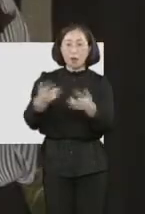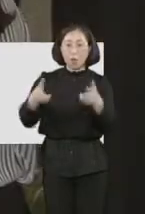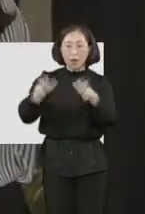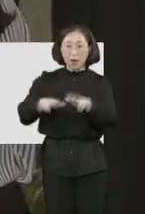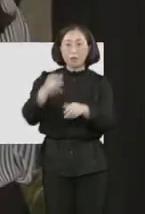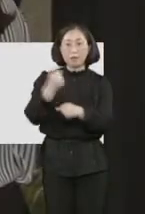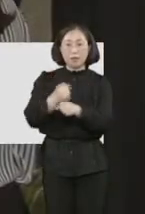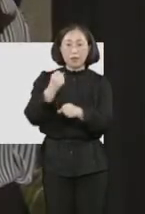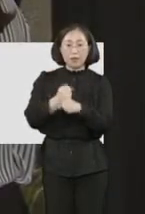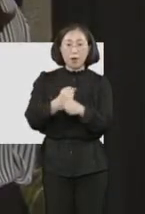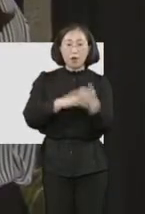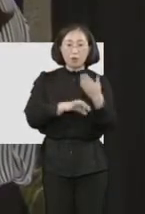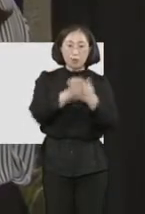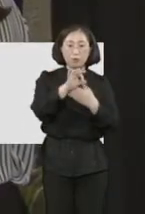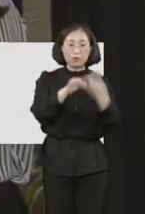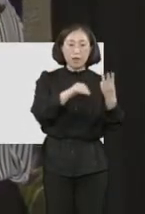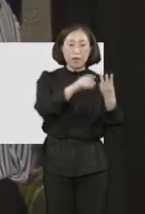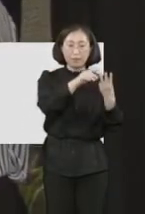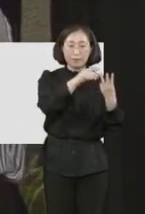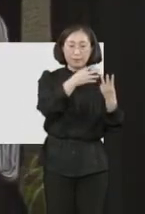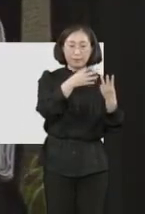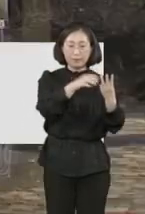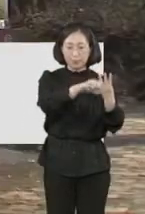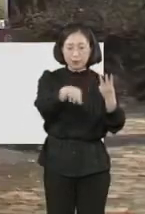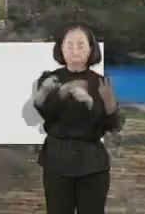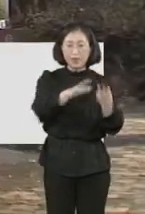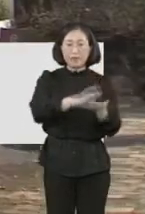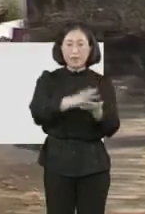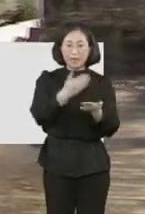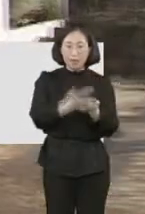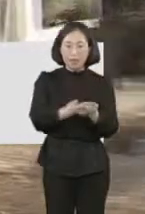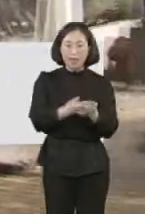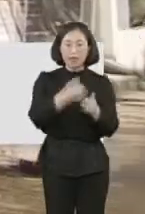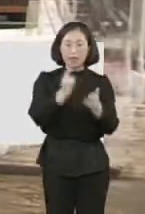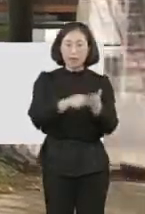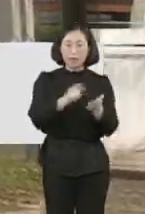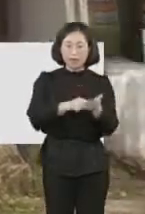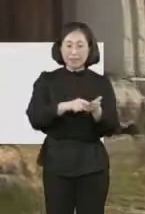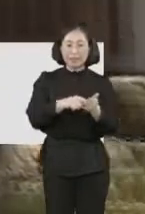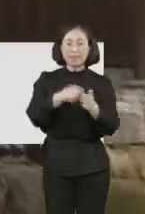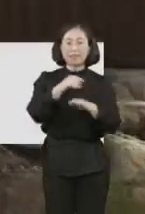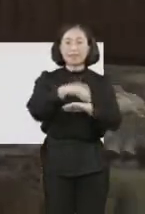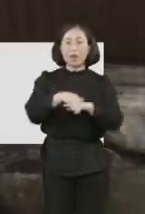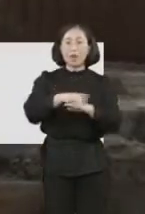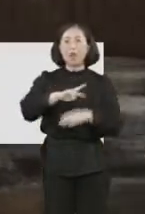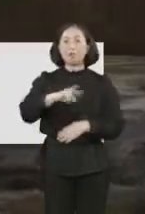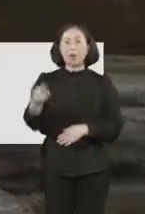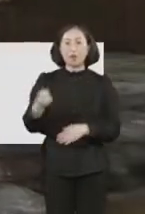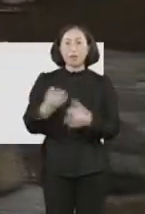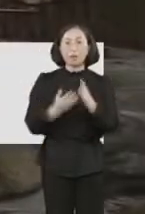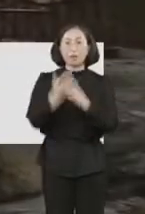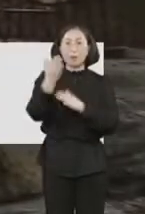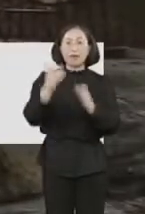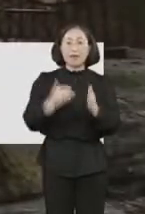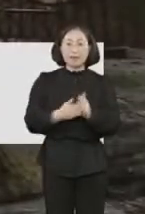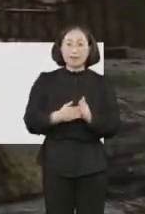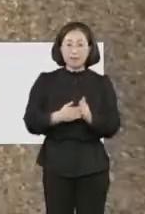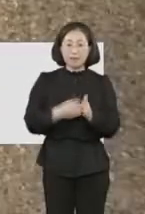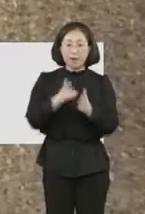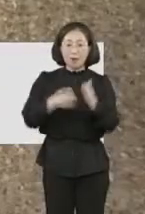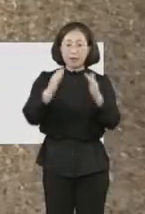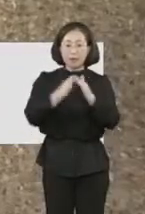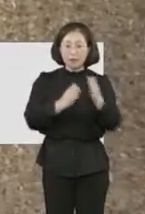조건으로 동구 삼성 4구역 재개발 사업을 위한 촉진계획 변경 안 을 통과시켰습니다 관 사촌의